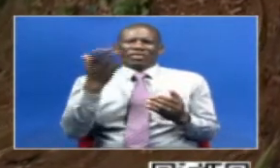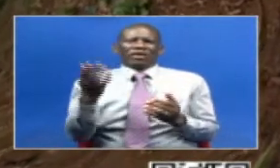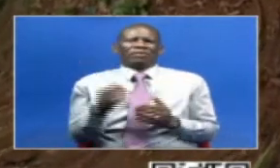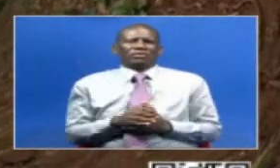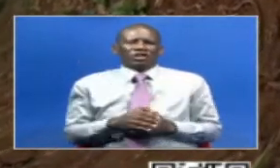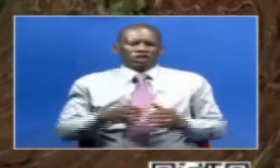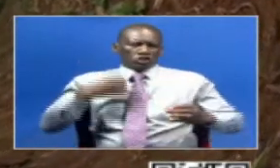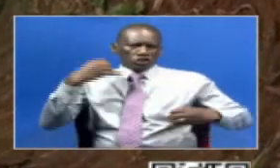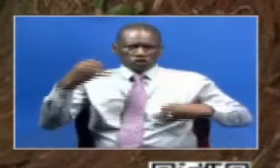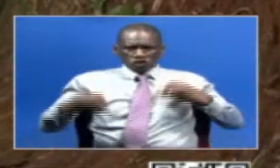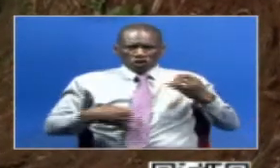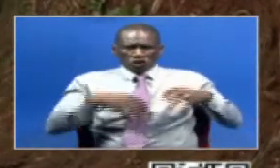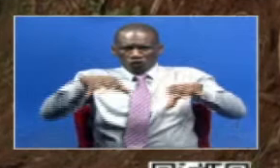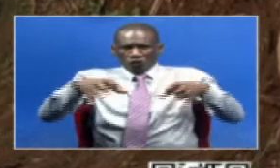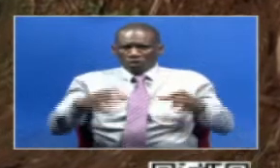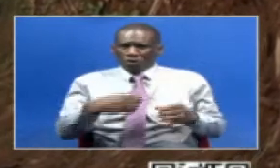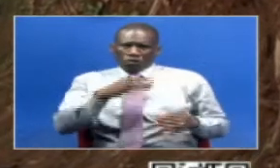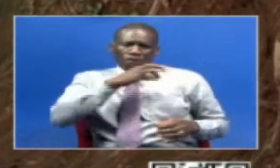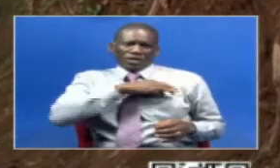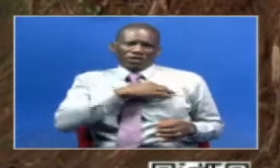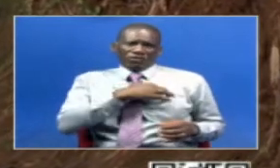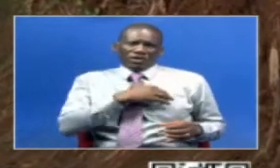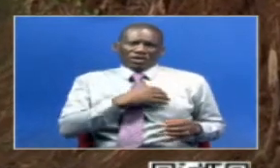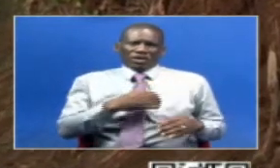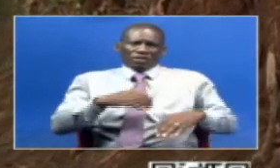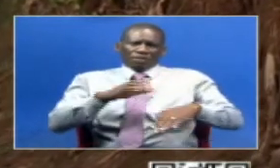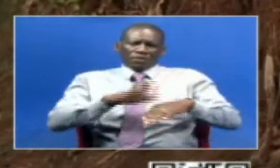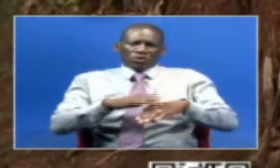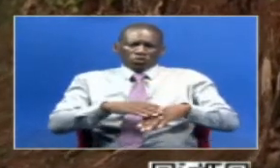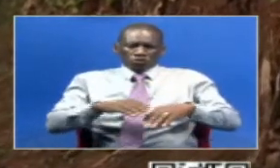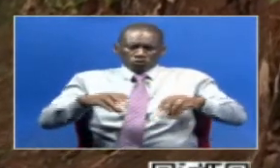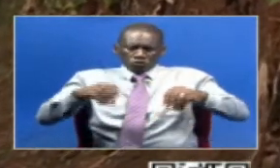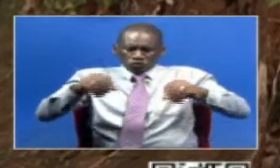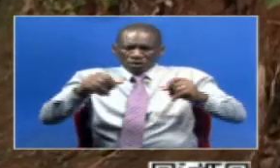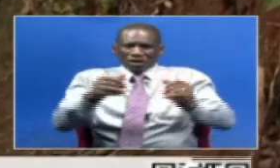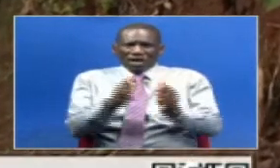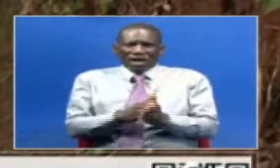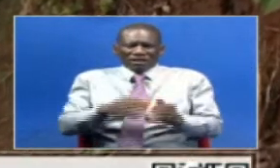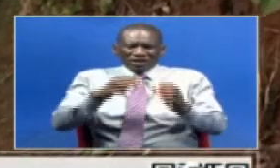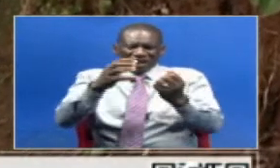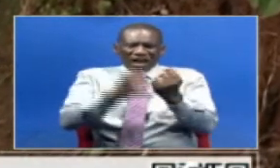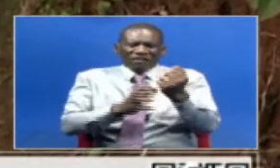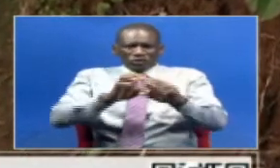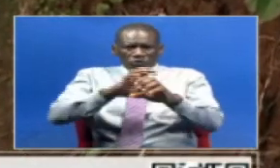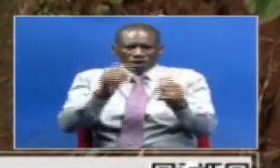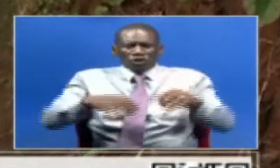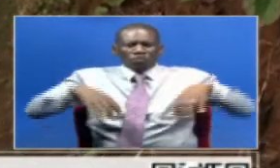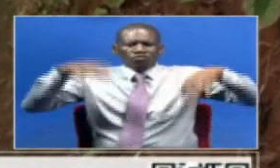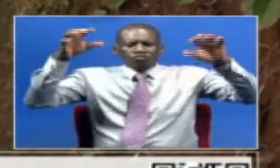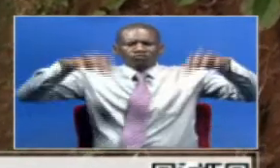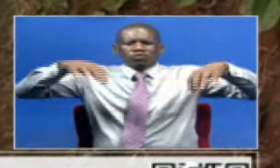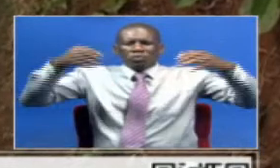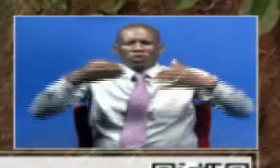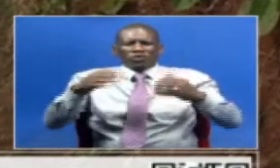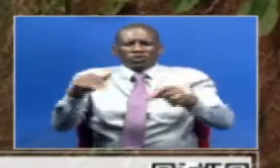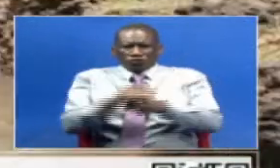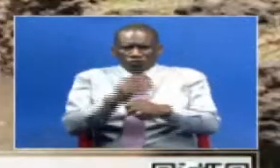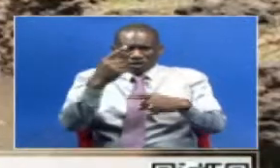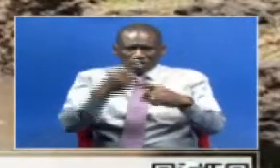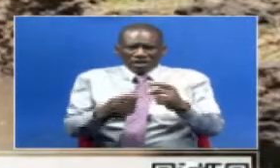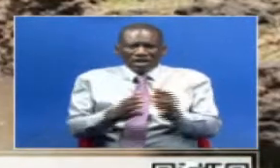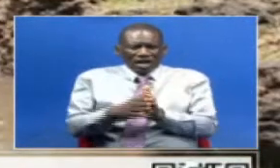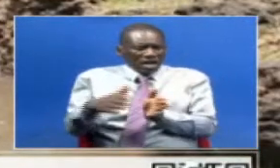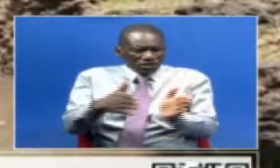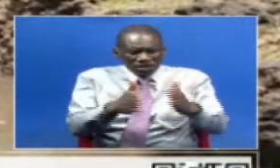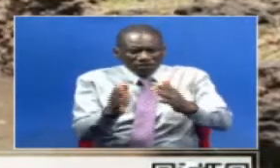Furaha ya wakulima walionufaika na rutuba ya kutosha na kupata mavuno, mvua iliyoshuhudiwa mwaka mzima na mito yenye